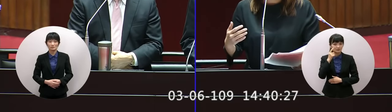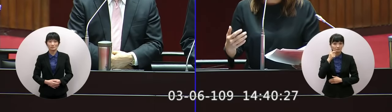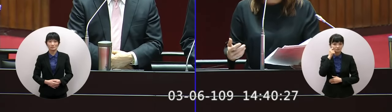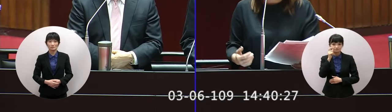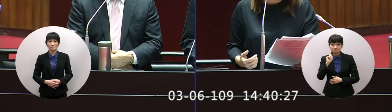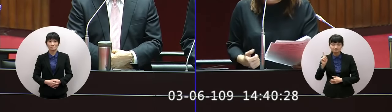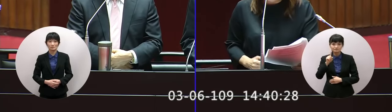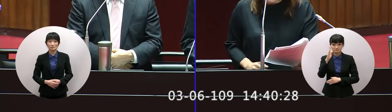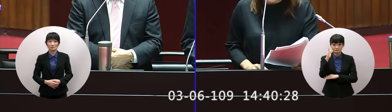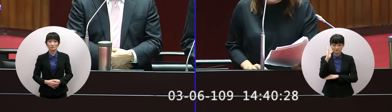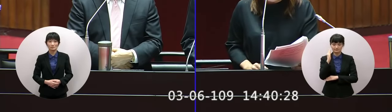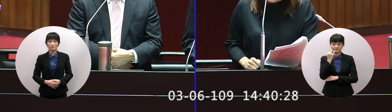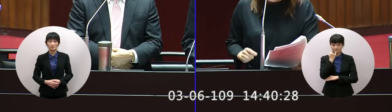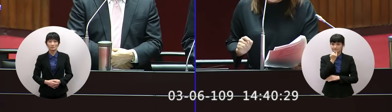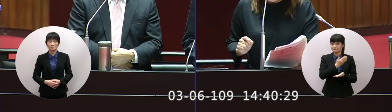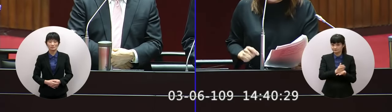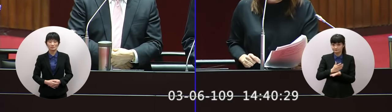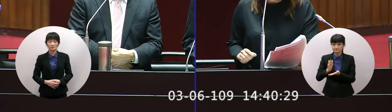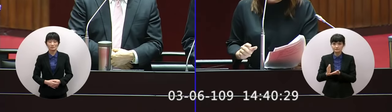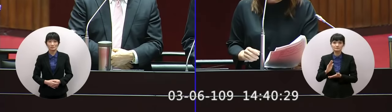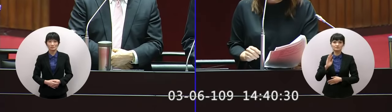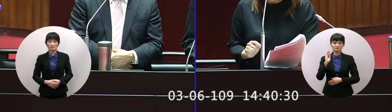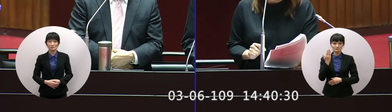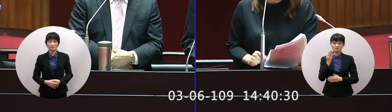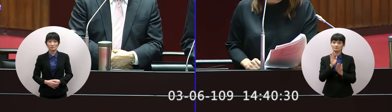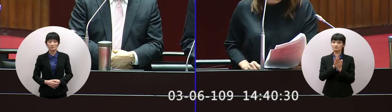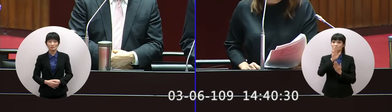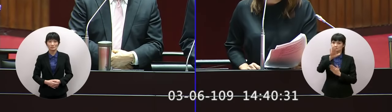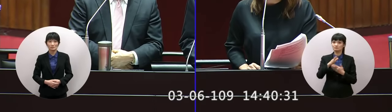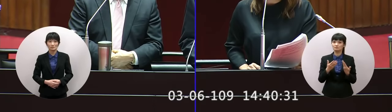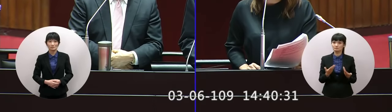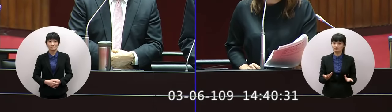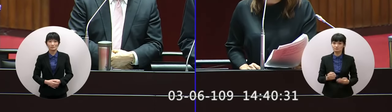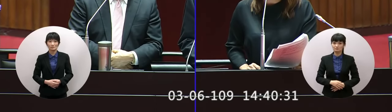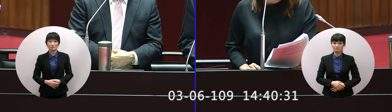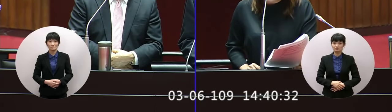是我们要看的是未来，因为经济部提出的两大